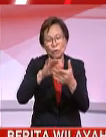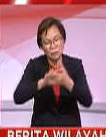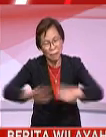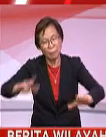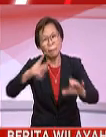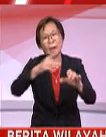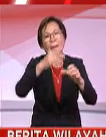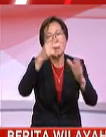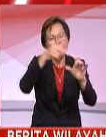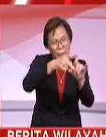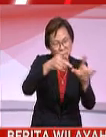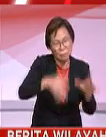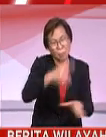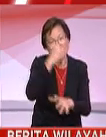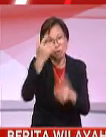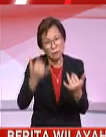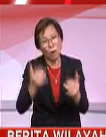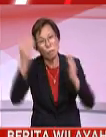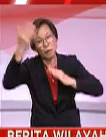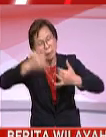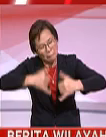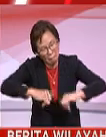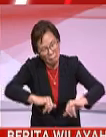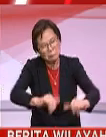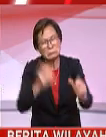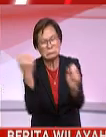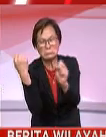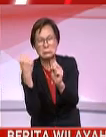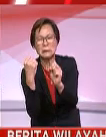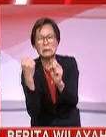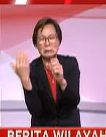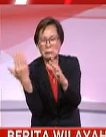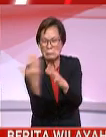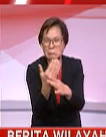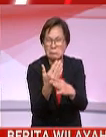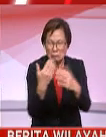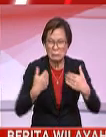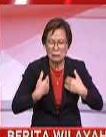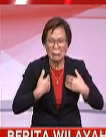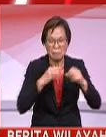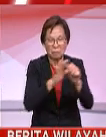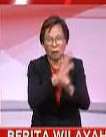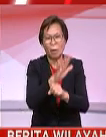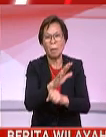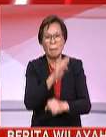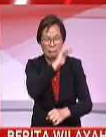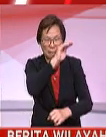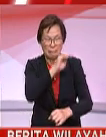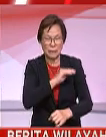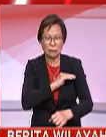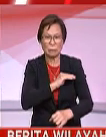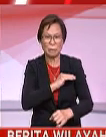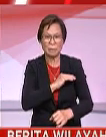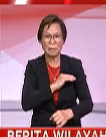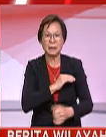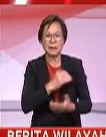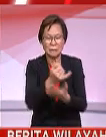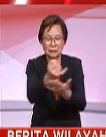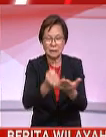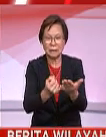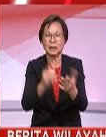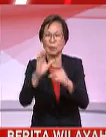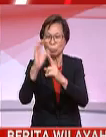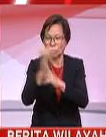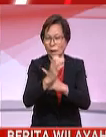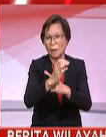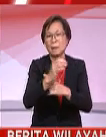ketika negara masih berdepan ancaman pandemik COVID-19. Justru Menteri Pelancongan Kesenian dan Kebudayaan, Dato' Abdul Karim Rahman Hamzah